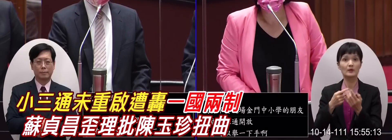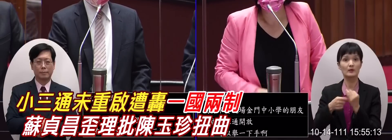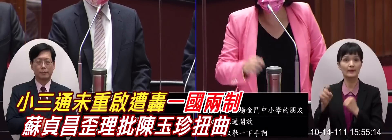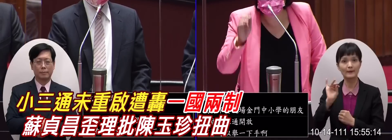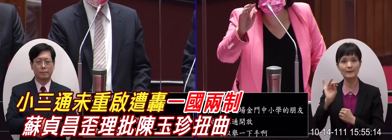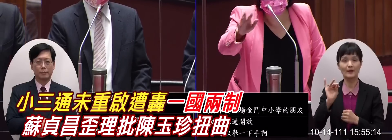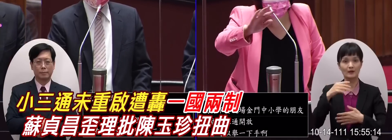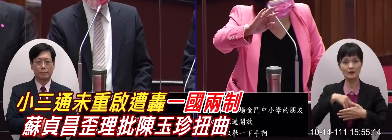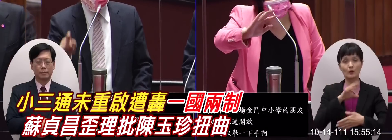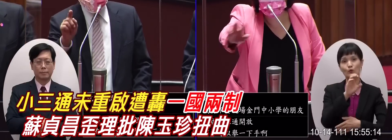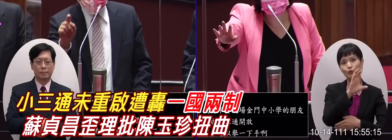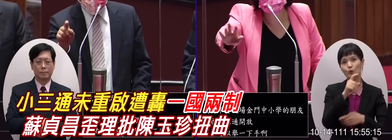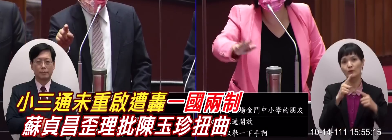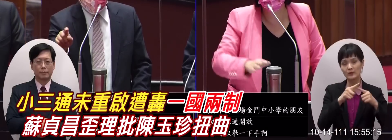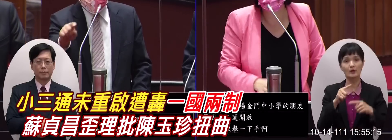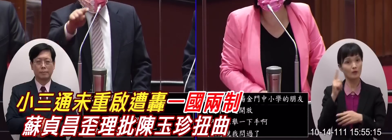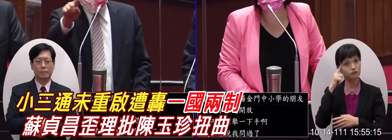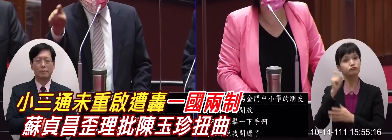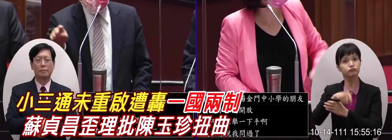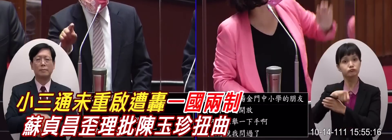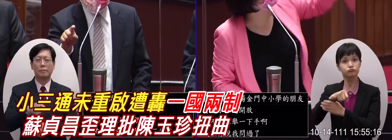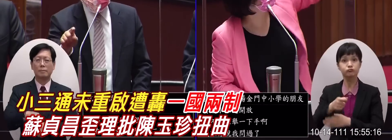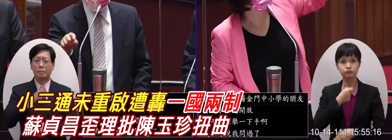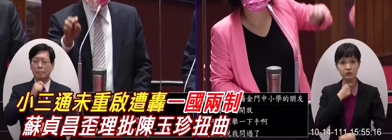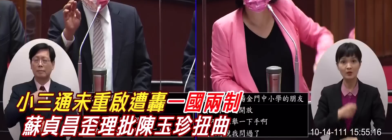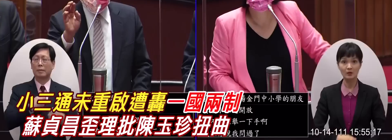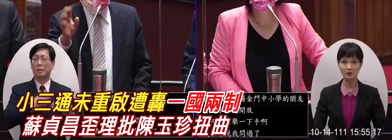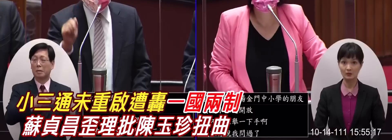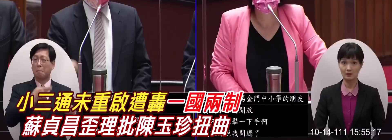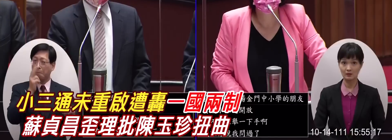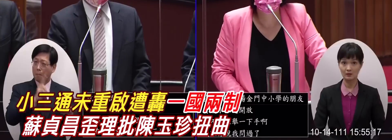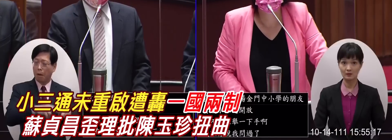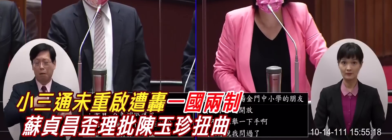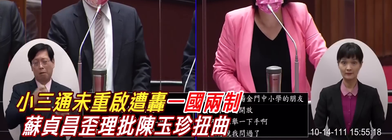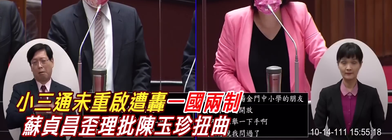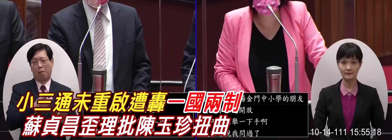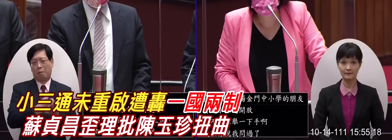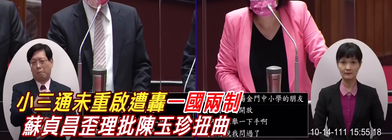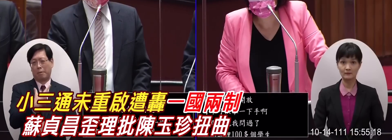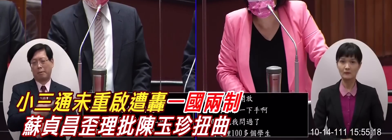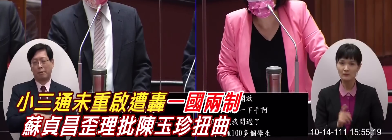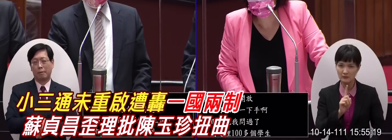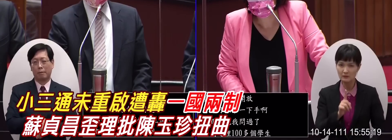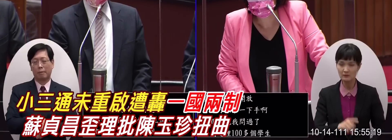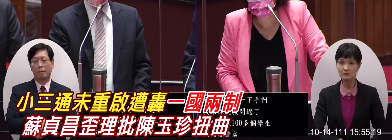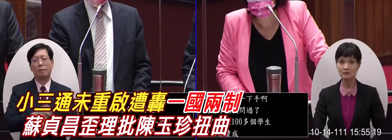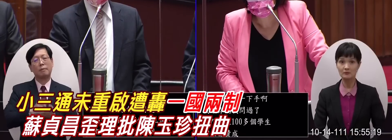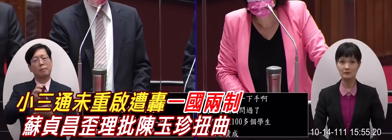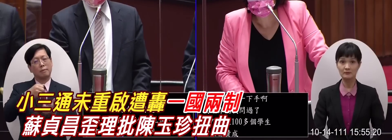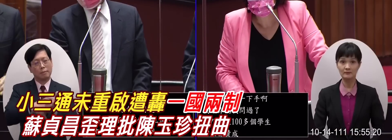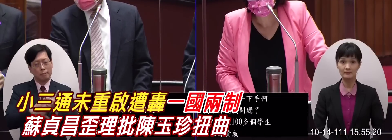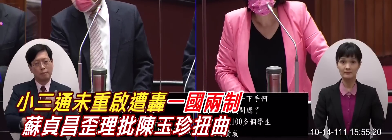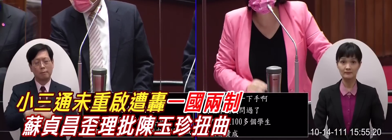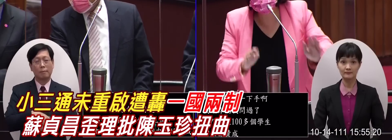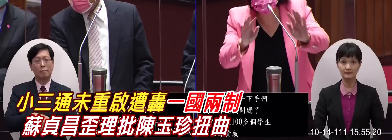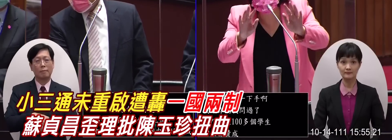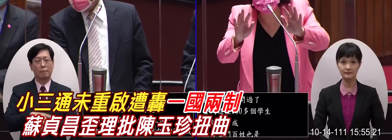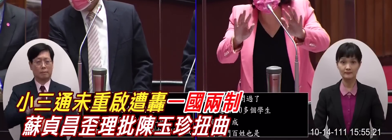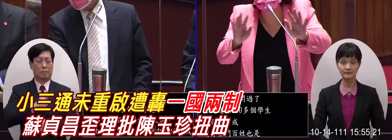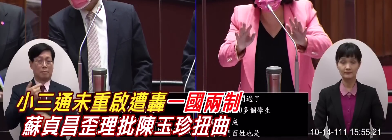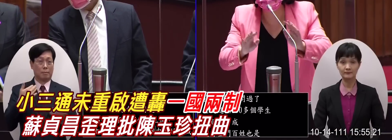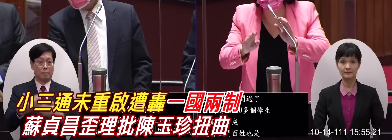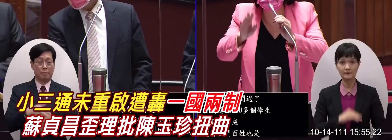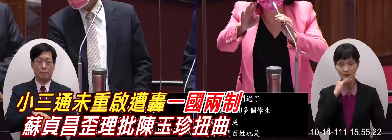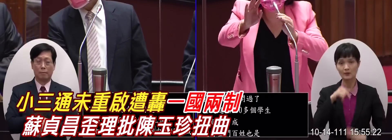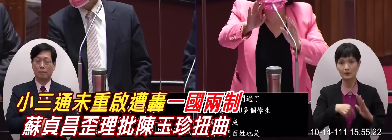成了，还有金门百姓，你去问。 中国那边的封城比什么都厉害啊！ 鲍伟，我想你很清楚。 来，我要